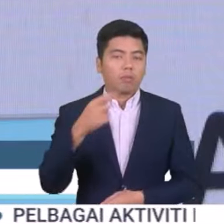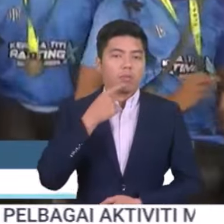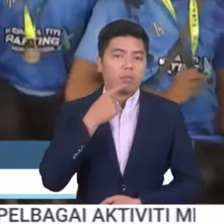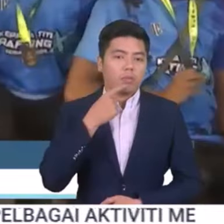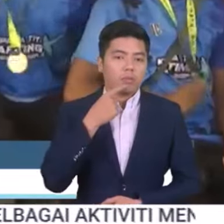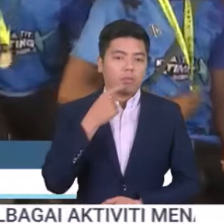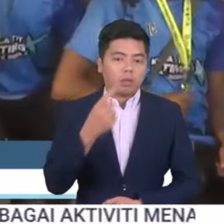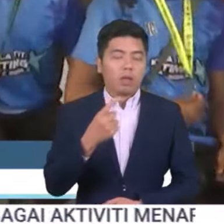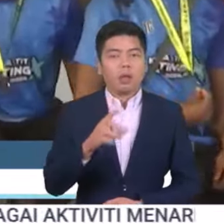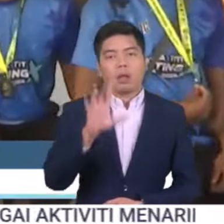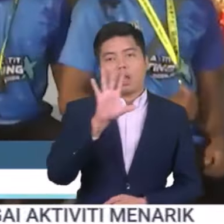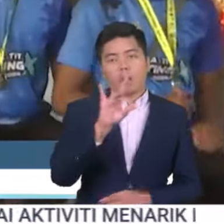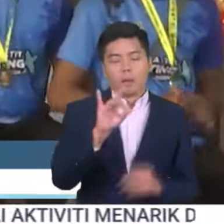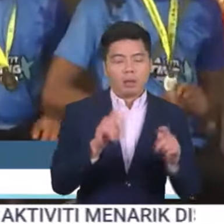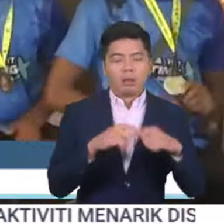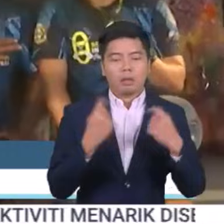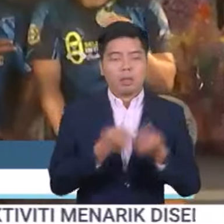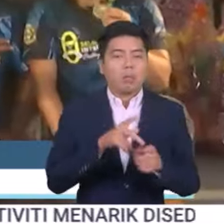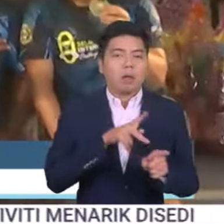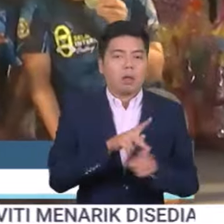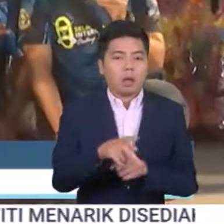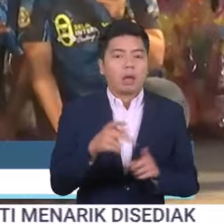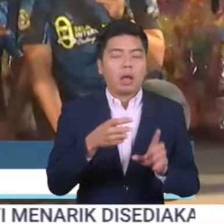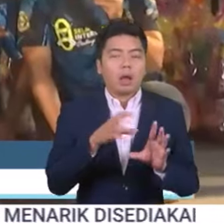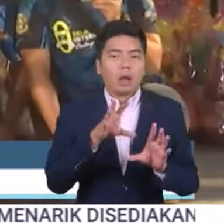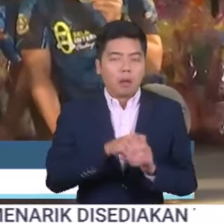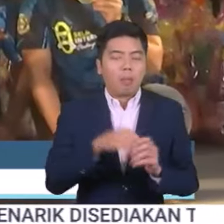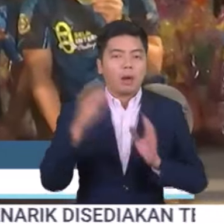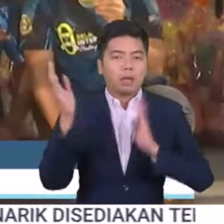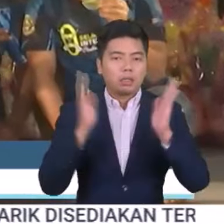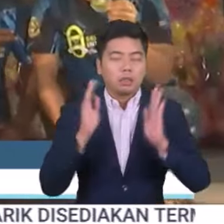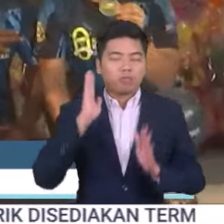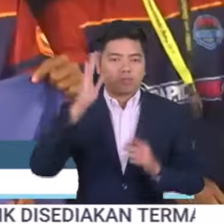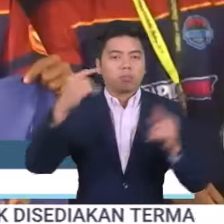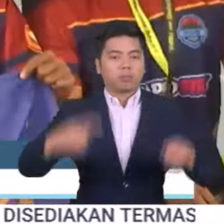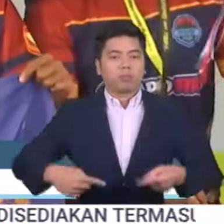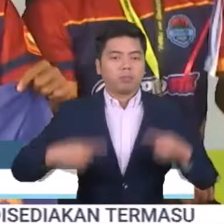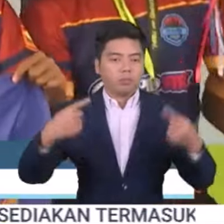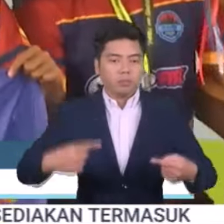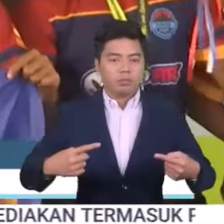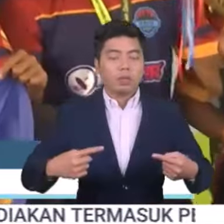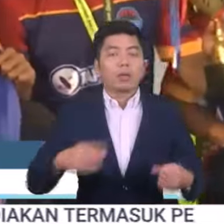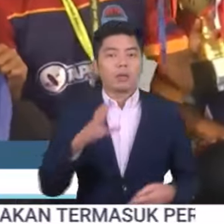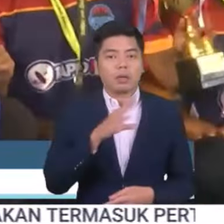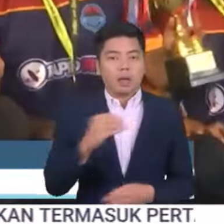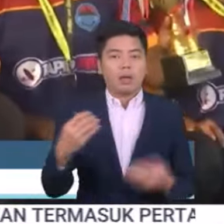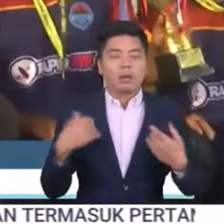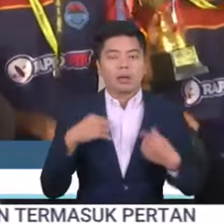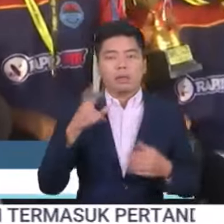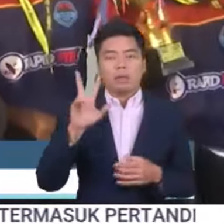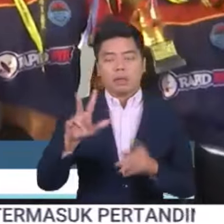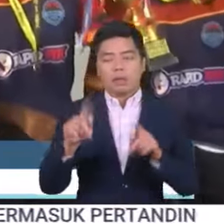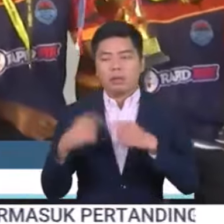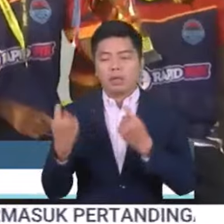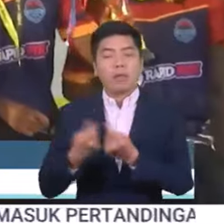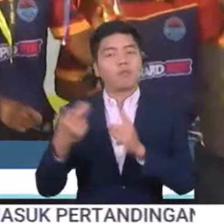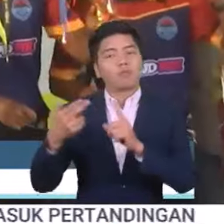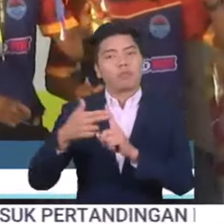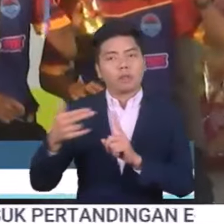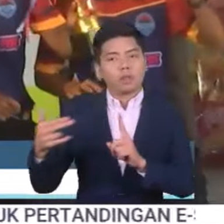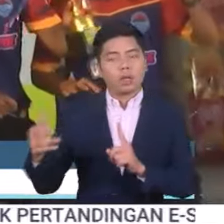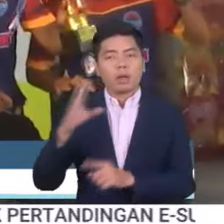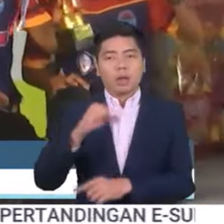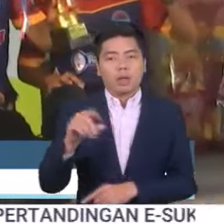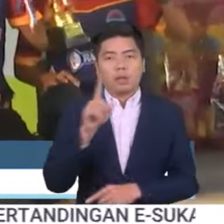Ghazali, 8 pasukan profesional dari dalam negara bakal berentap, turut serta 3 pasukan Indonesia